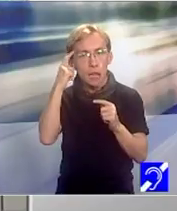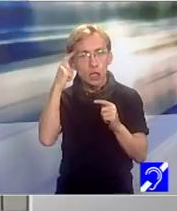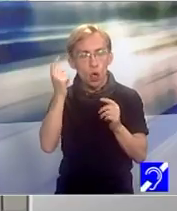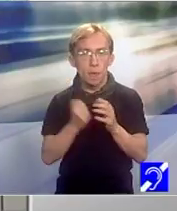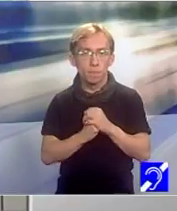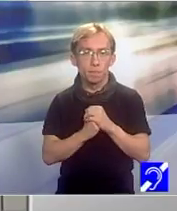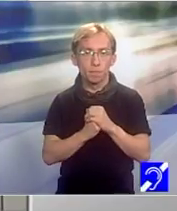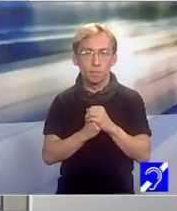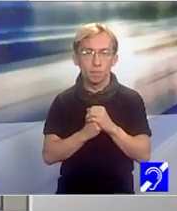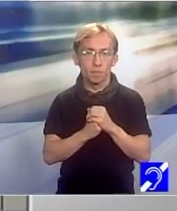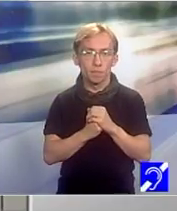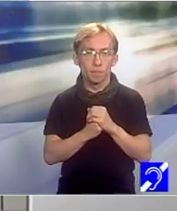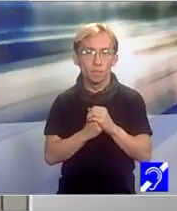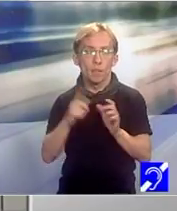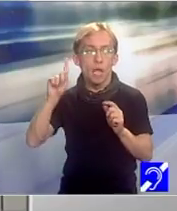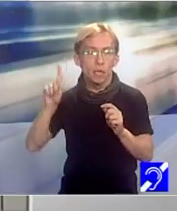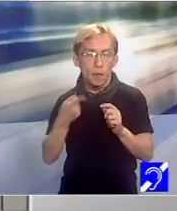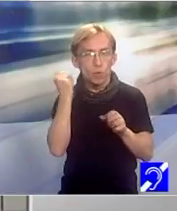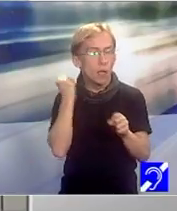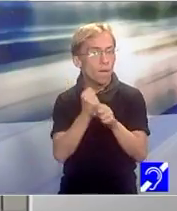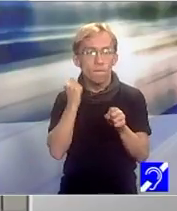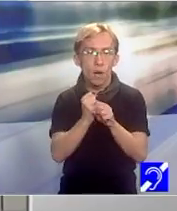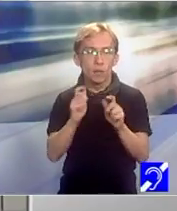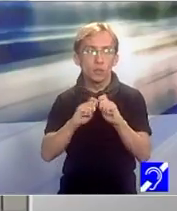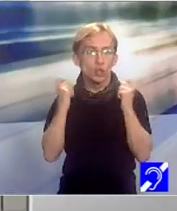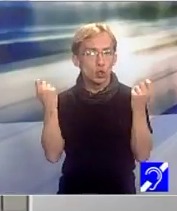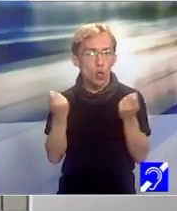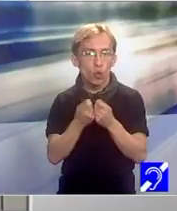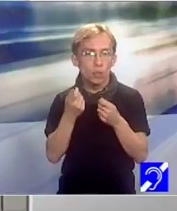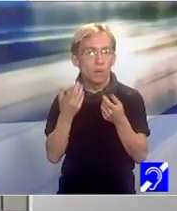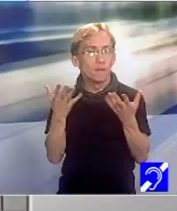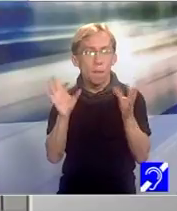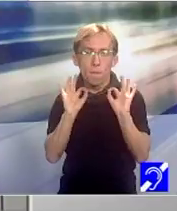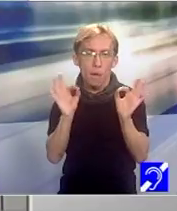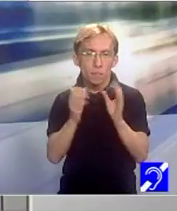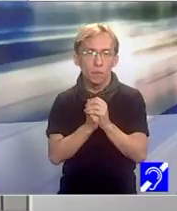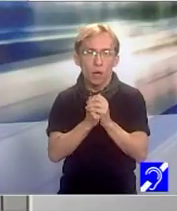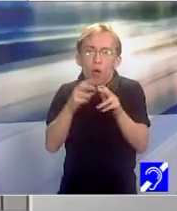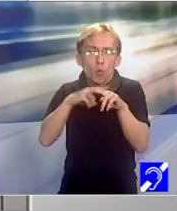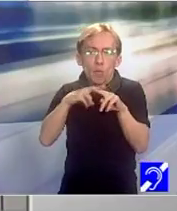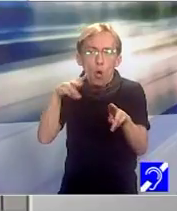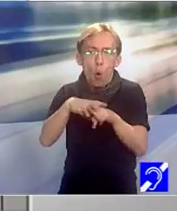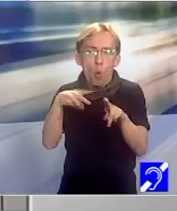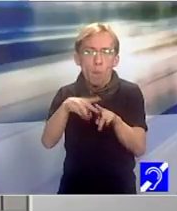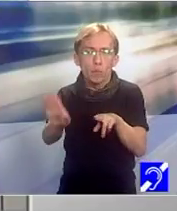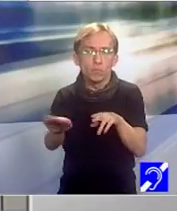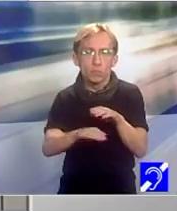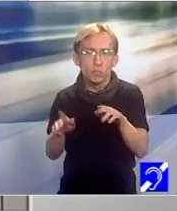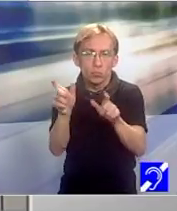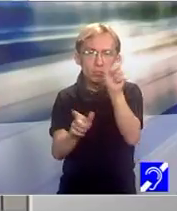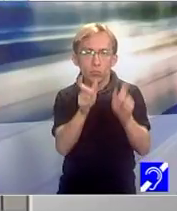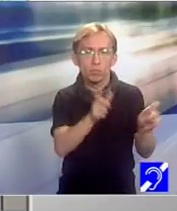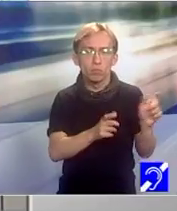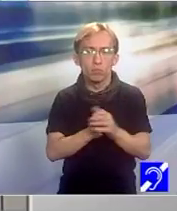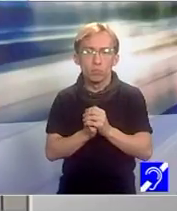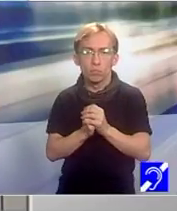acest copil sau trebuie să fac tot ce-mi stă în putință pentru ca el să fie mai bine. Nu mă pot ocupa acum de mine. Înțeleg că nu e